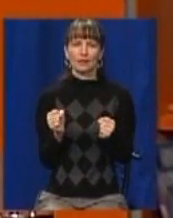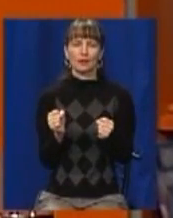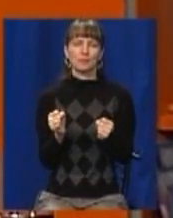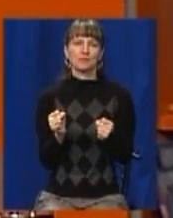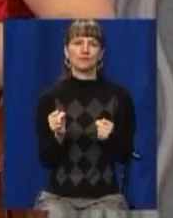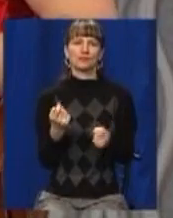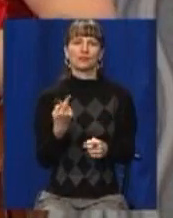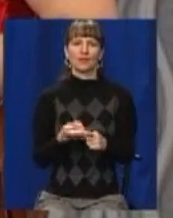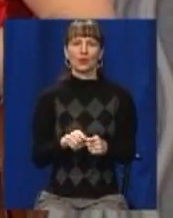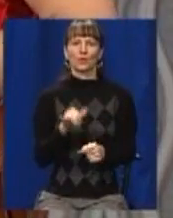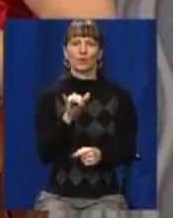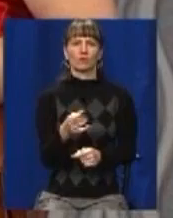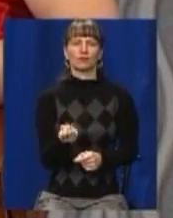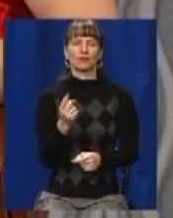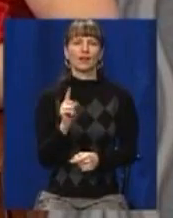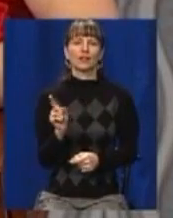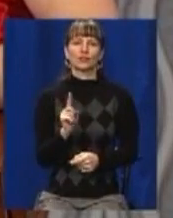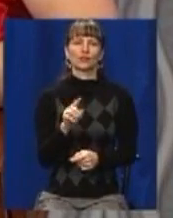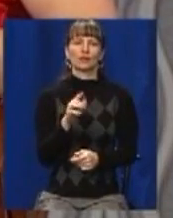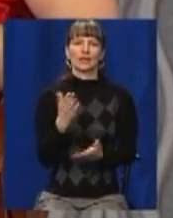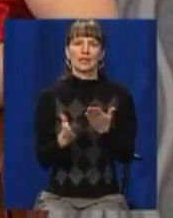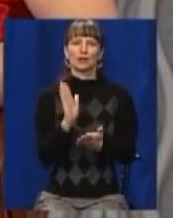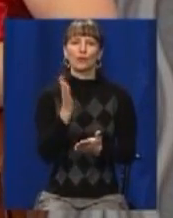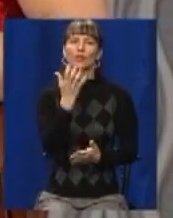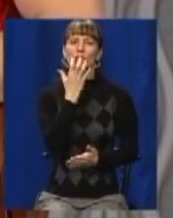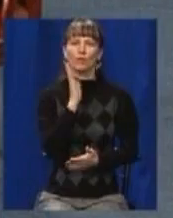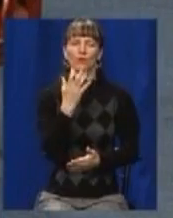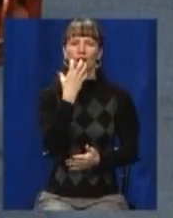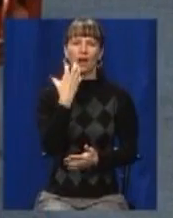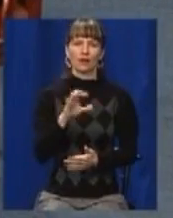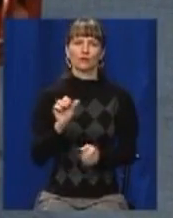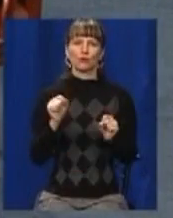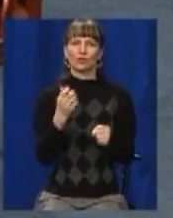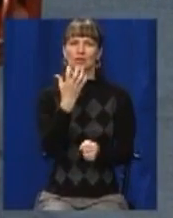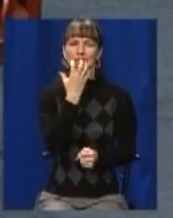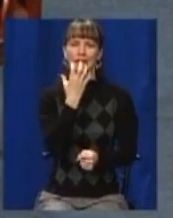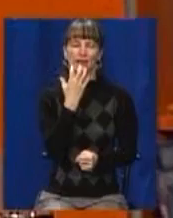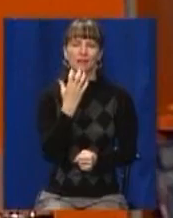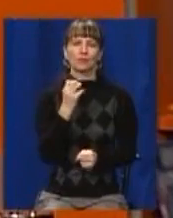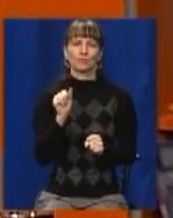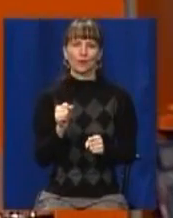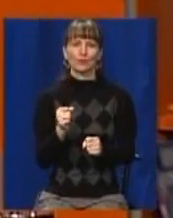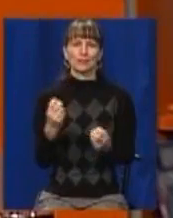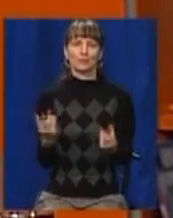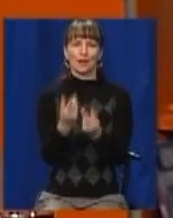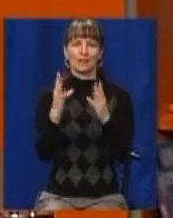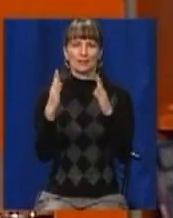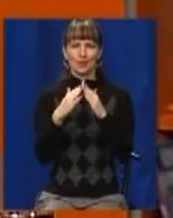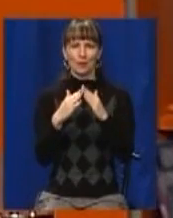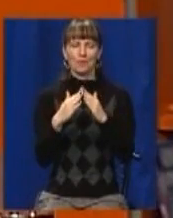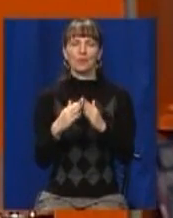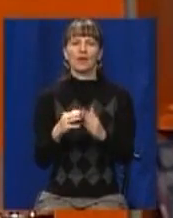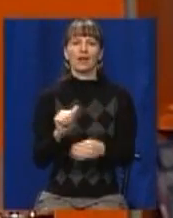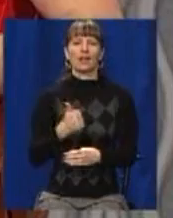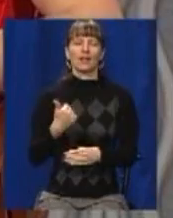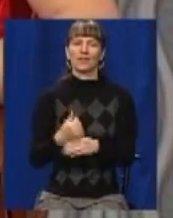такі асоціації, да, виникають з тим, так, що якщо буде тепло, буде дуже гаряче, можна зігрітися. Але не спалити хату. Головне, да, головне